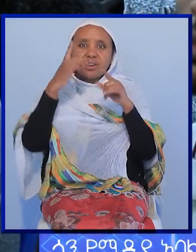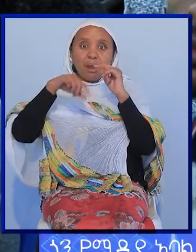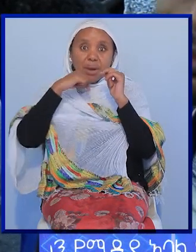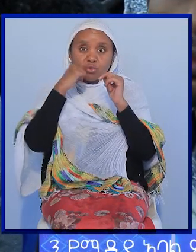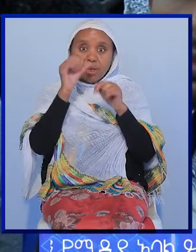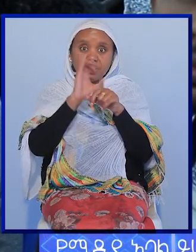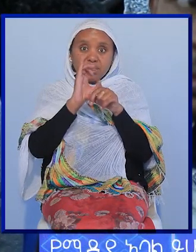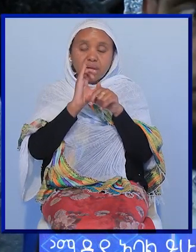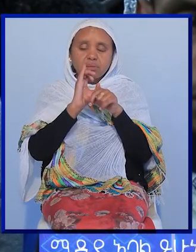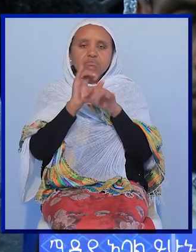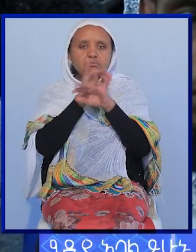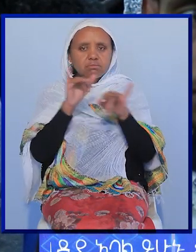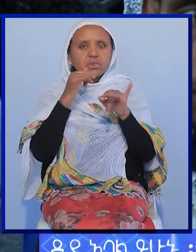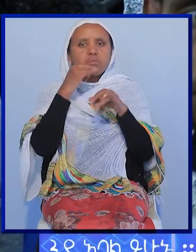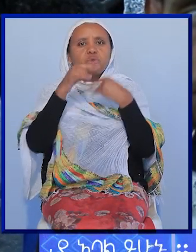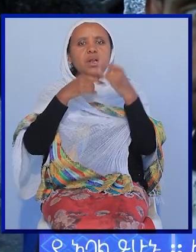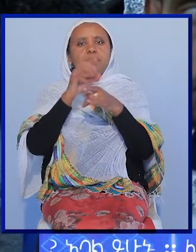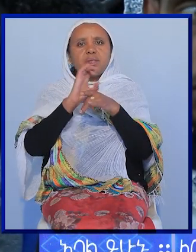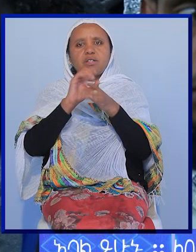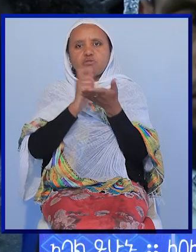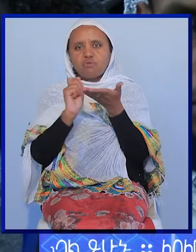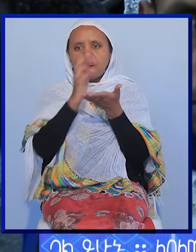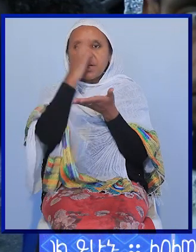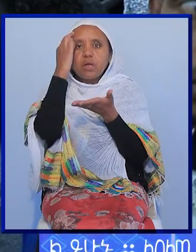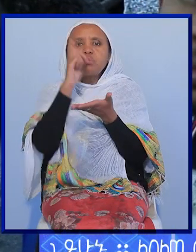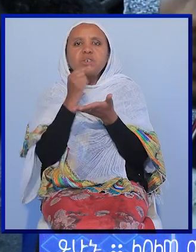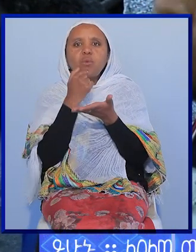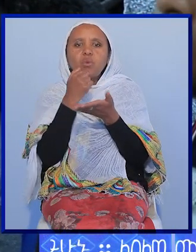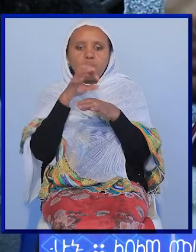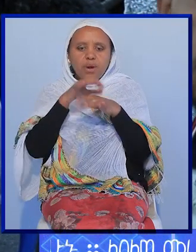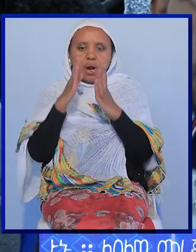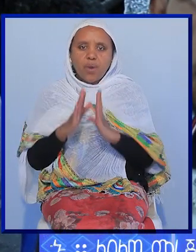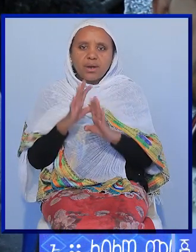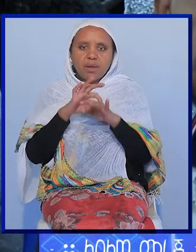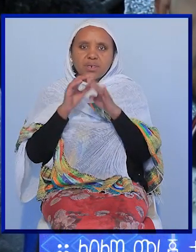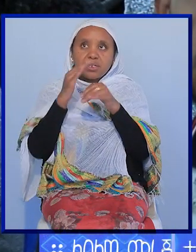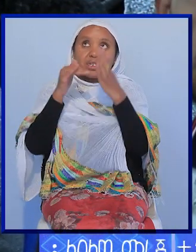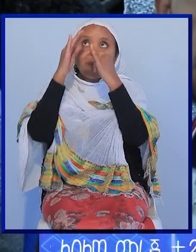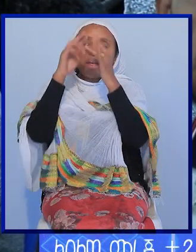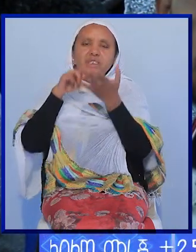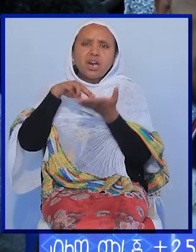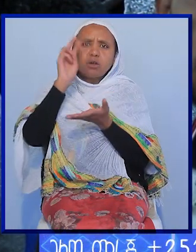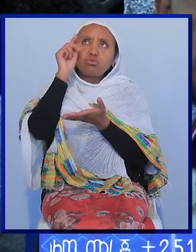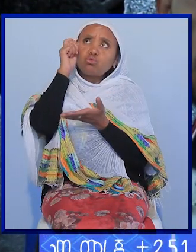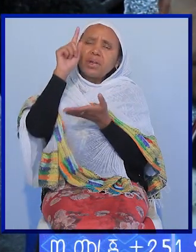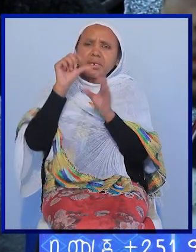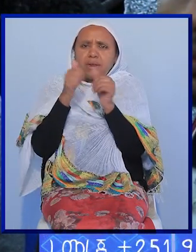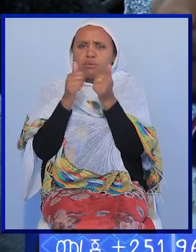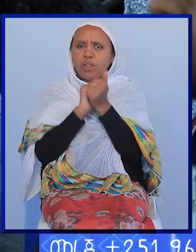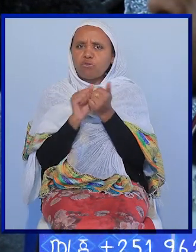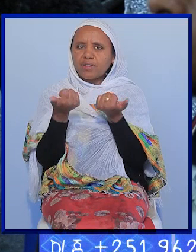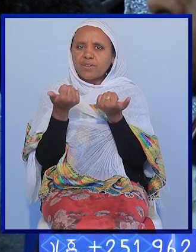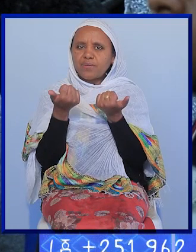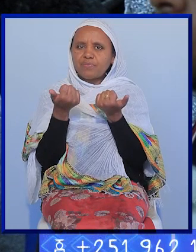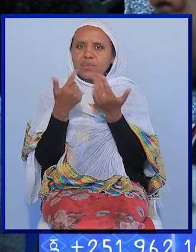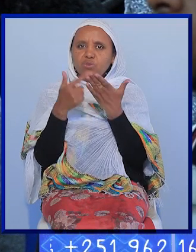ደጆች አይችሏትም ተብሎ ስለ ቤተ ክርስቲያን ተጽፏል። ምክንያቱም ምድራውያን ከምድር እስከ ሰማይ የተዘረጋችውን እሷን እንዴት ያጠፏታል?